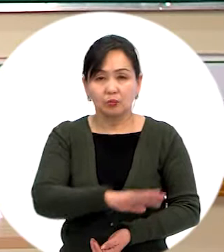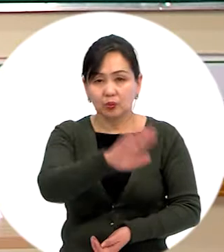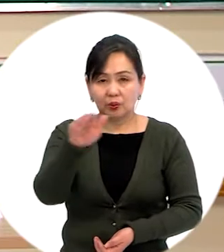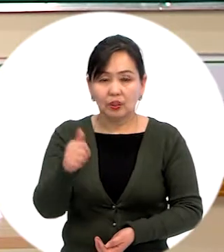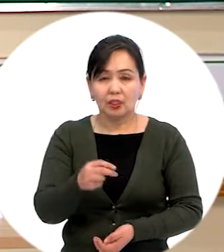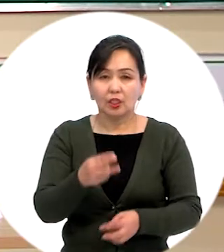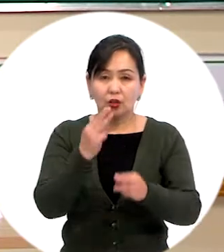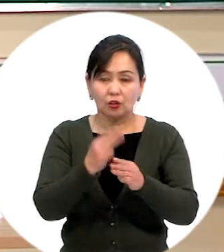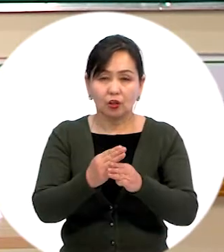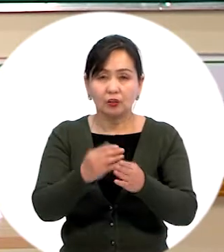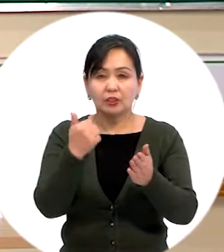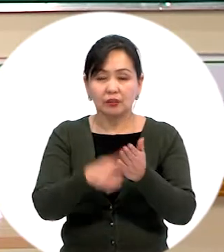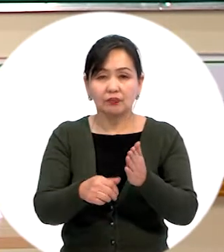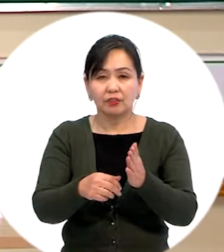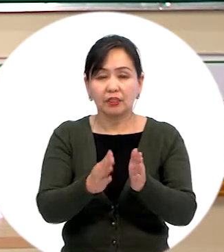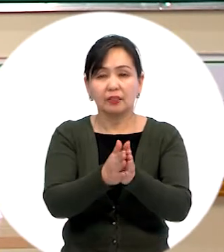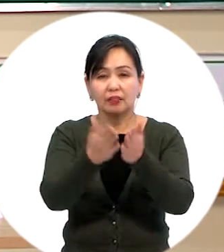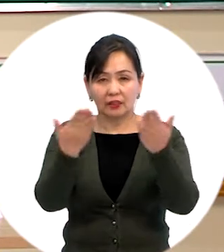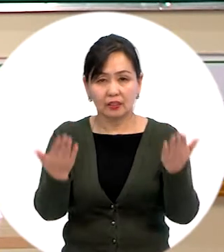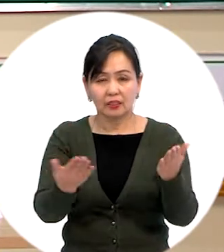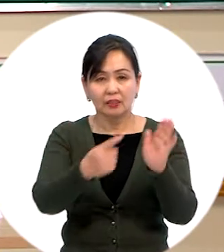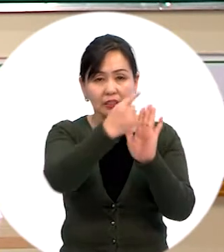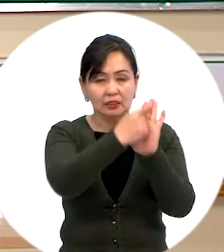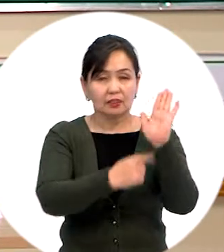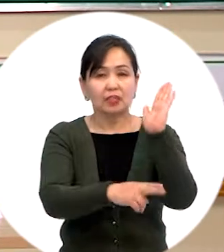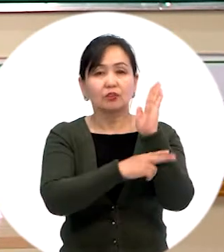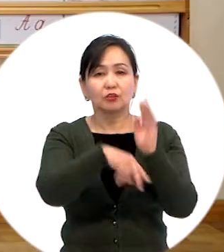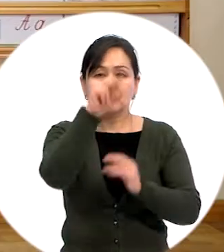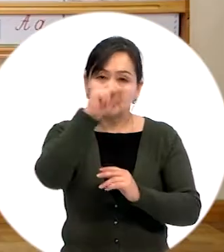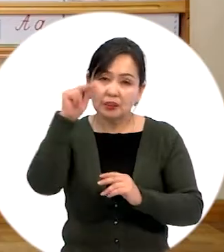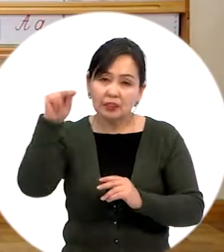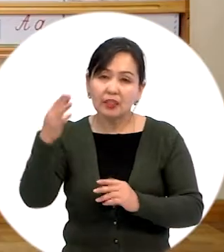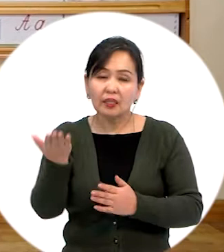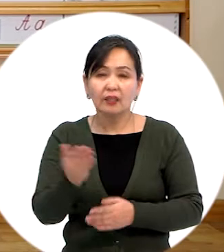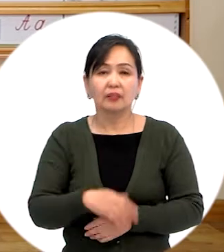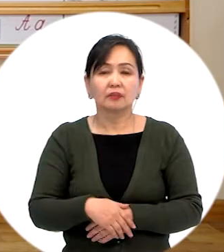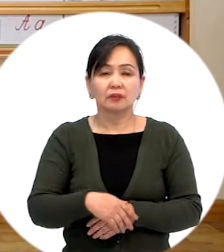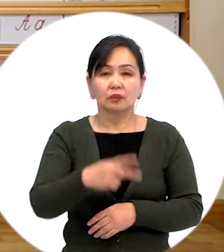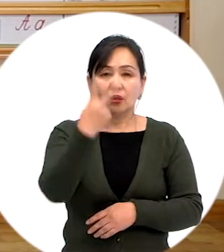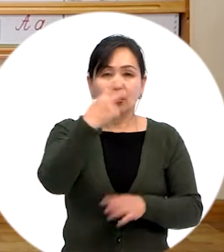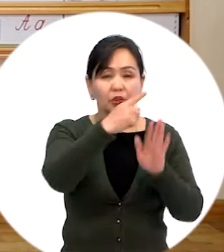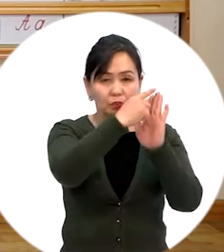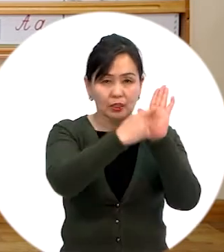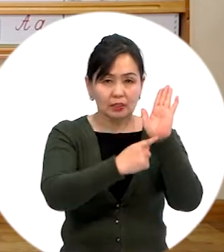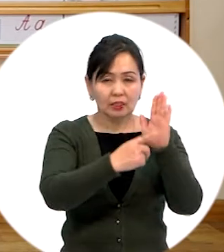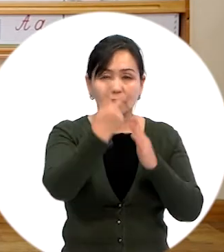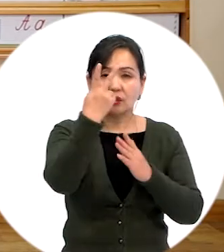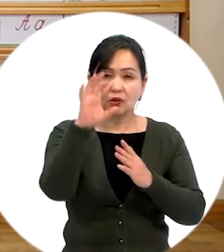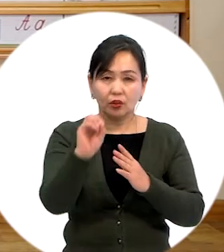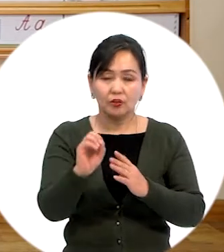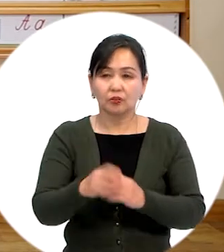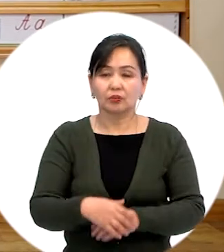За, бүгдээрээ математикийнхаа дэвтрийг нээгээд сар өдрөө бичээрэй. 2-р сарын